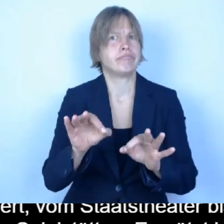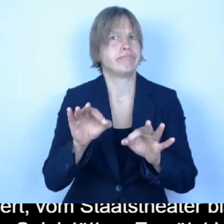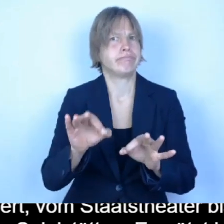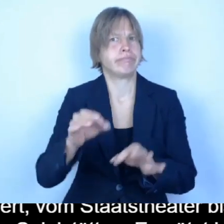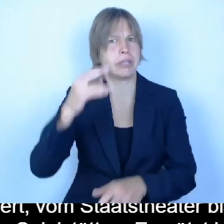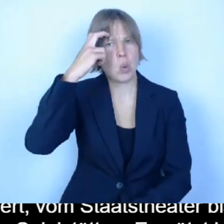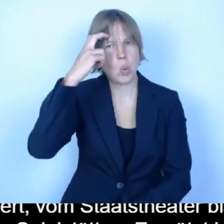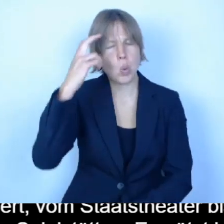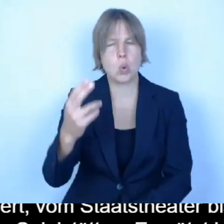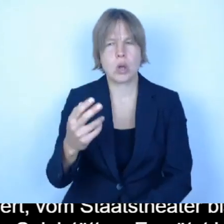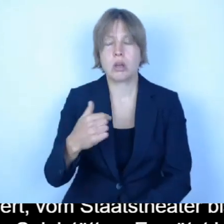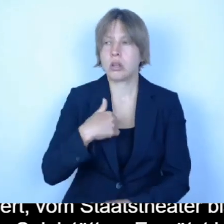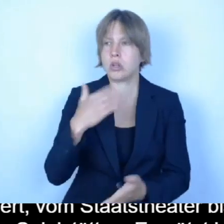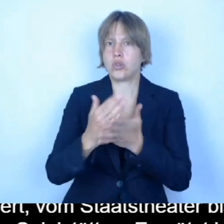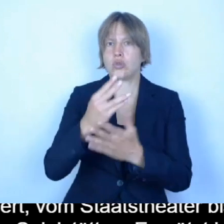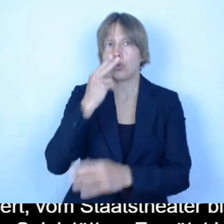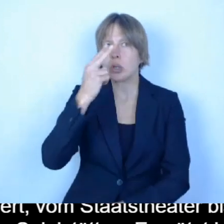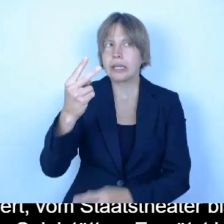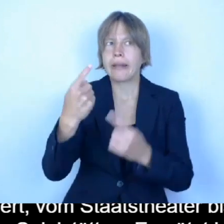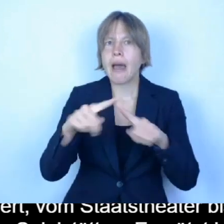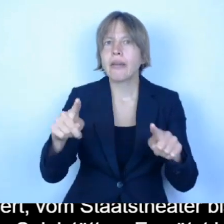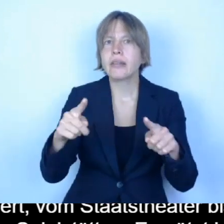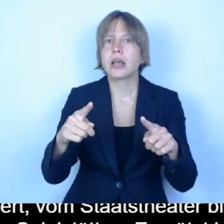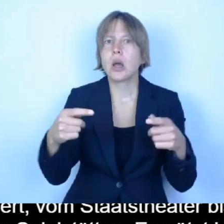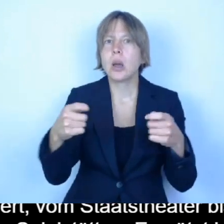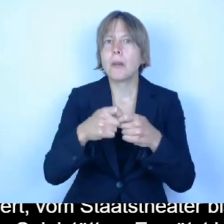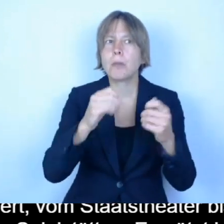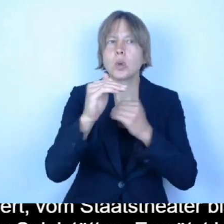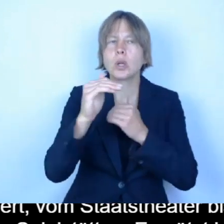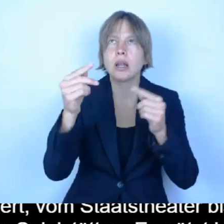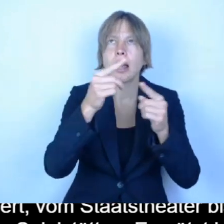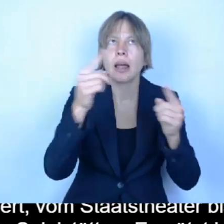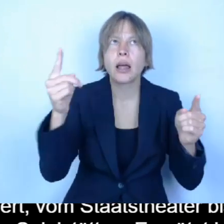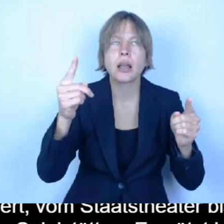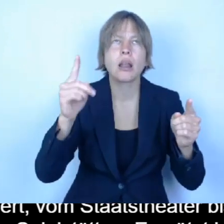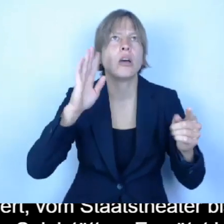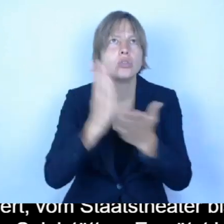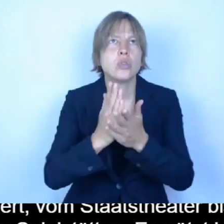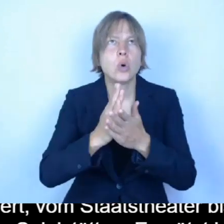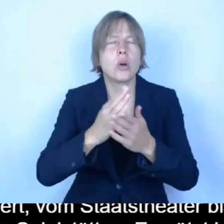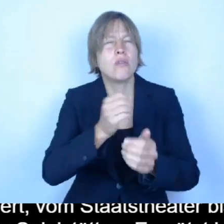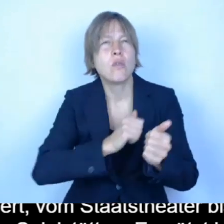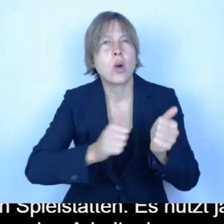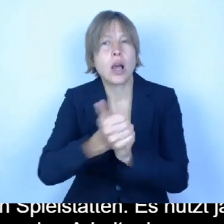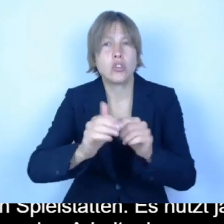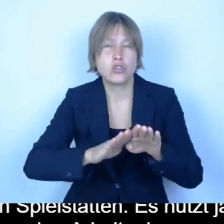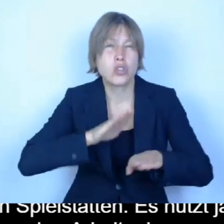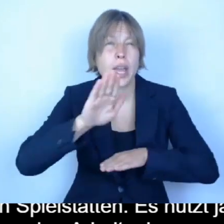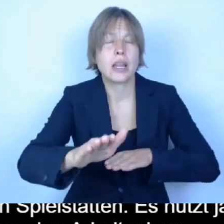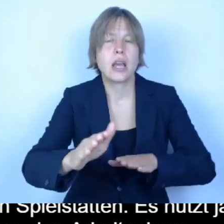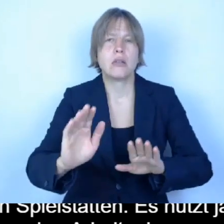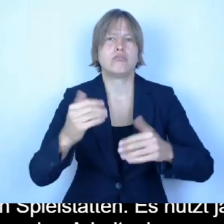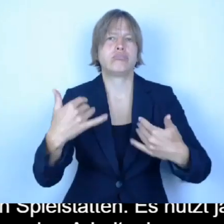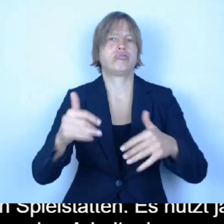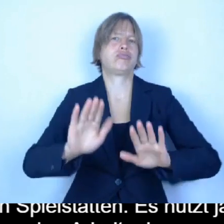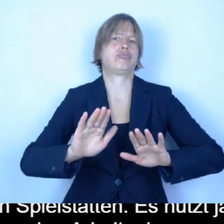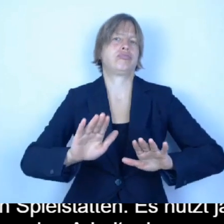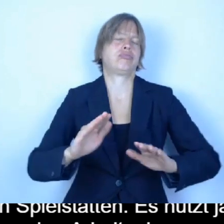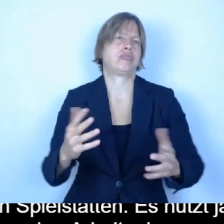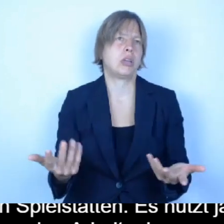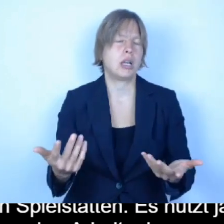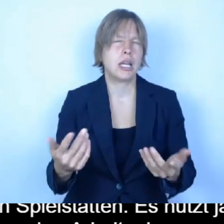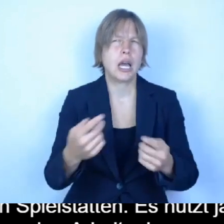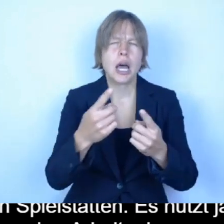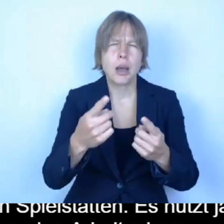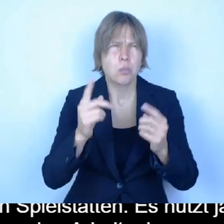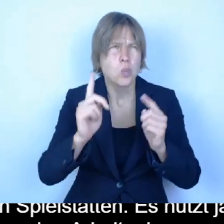wir spüren bei der Bevölkerung ja auch so eine Zweiteilung. Die einen, die gern mehr möchten, aber ein sehr großer Teil, der sagt, ich habe ein schlechtes Gefühl